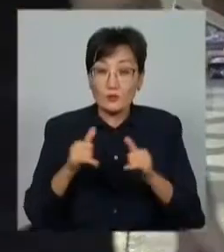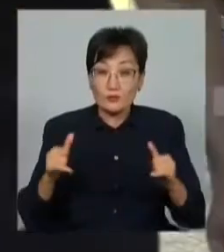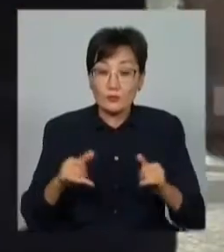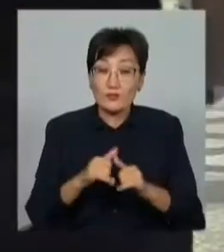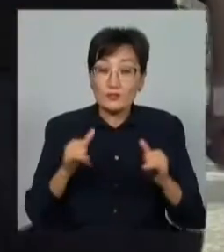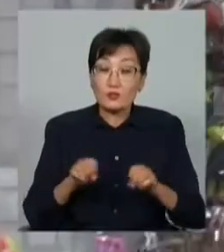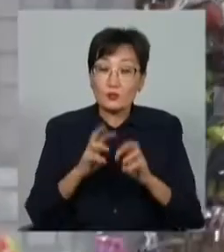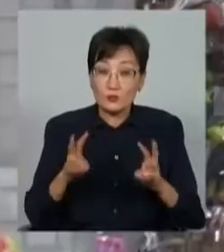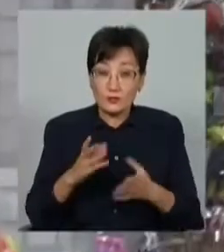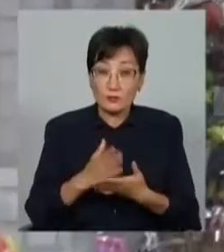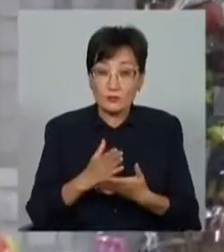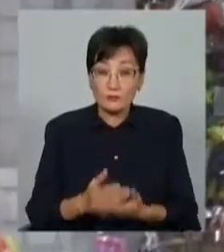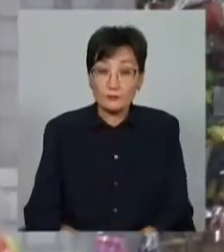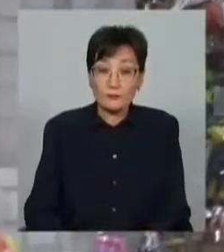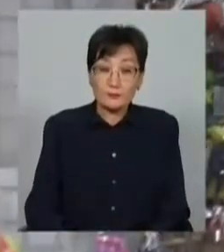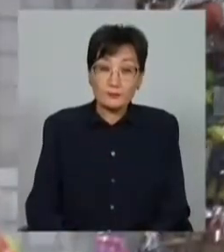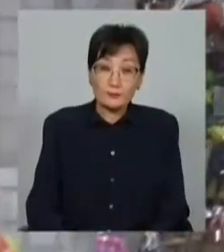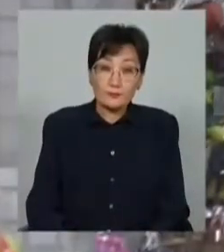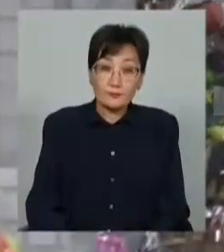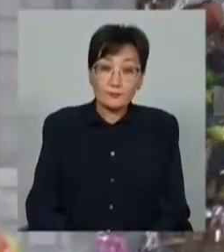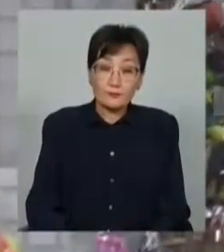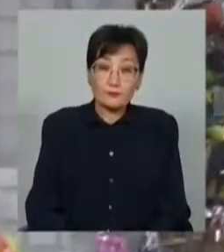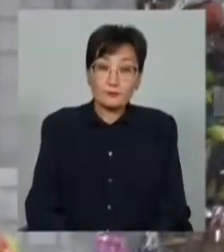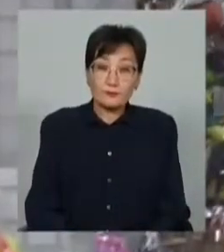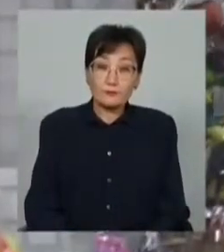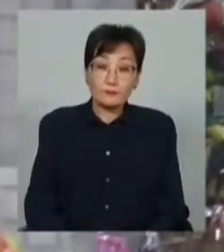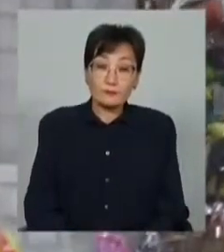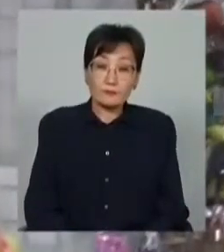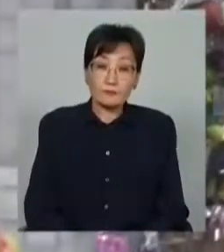дамудың өсуін қамтамасыз етті. Сымбат Ноғай, Сағындық Нарықов, Алматы телеарнасы.